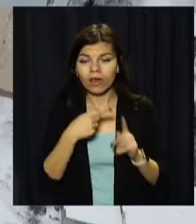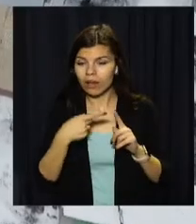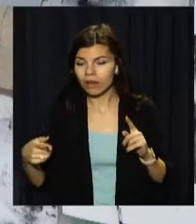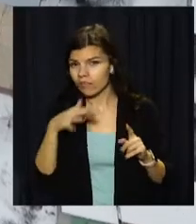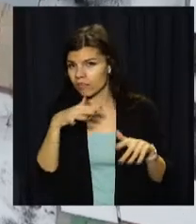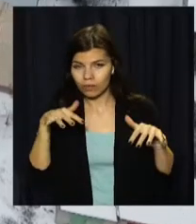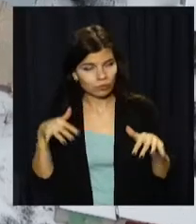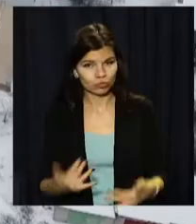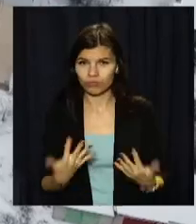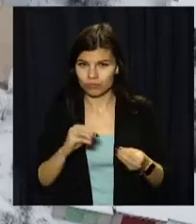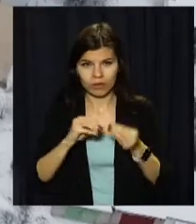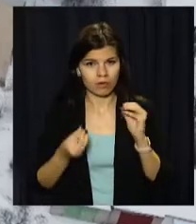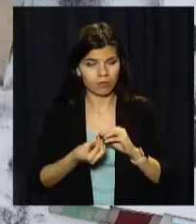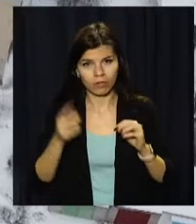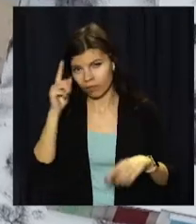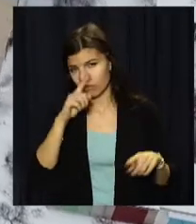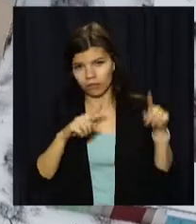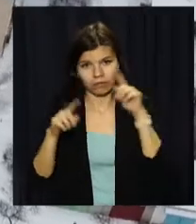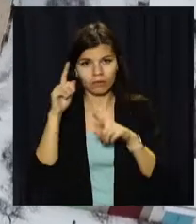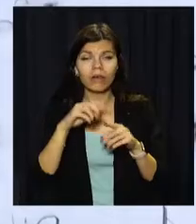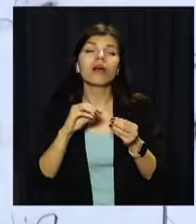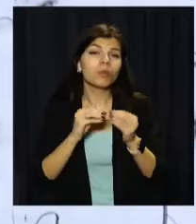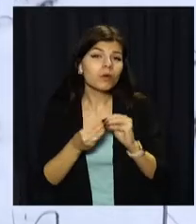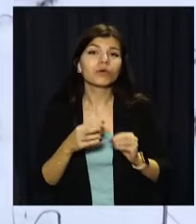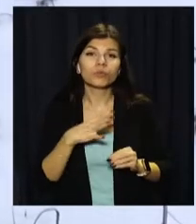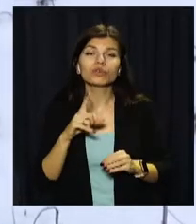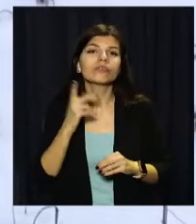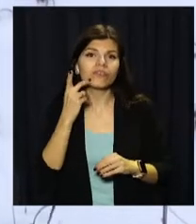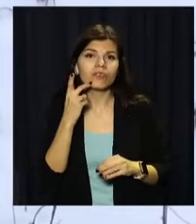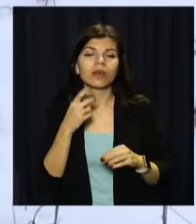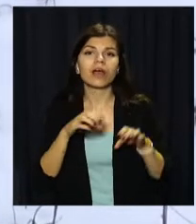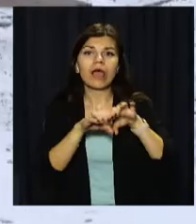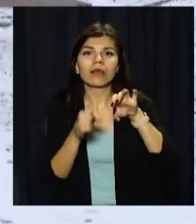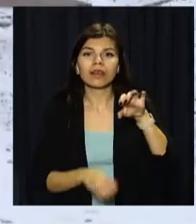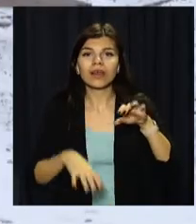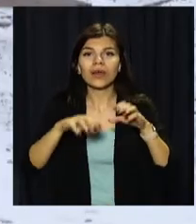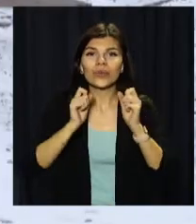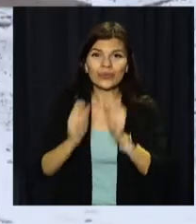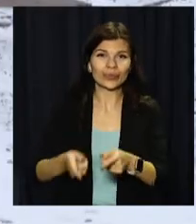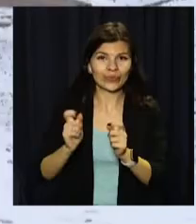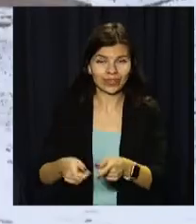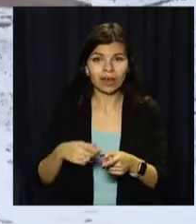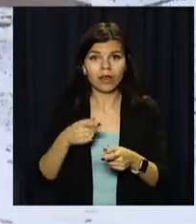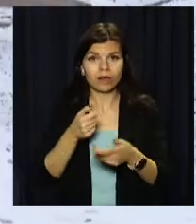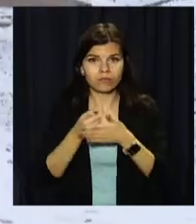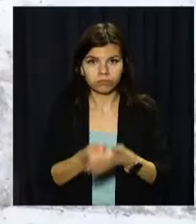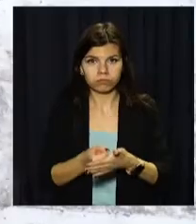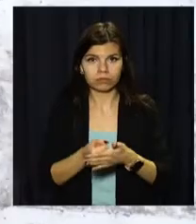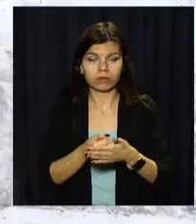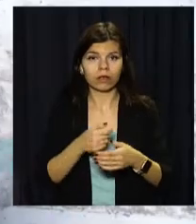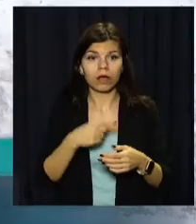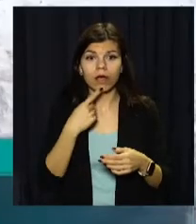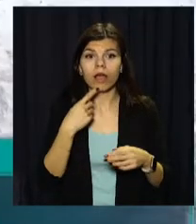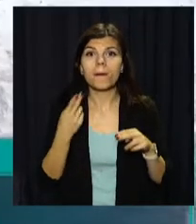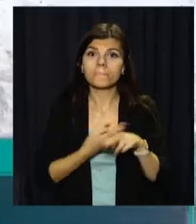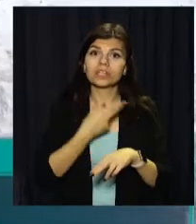проблем з водопостачанням та водовідведенням. Проблеми були в тому, що постійно забивалась каналізація. Это основная проблема. Без воды, да,